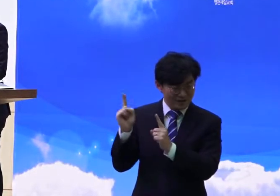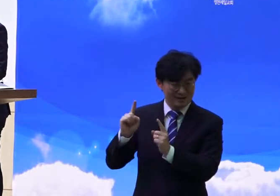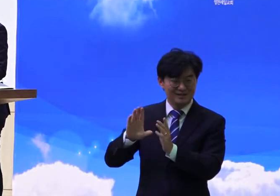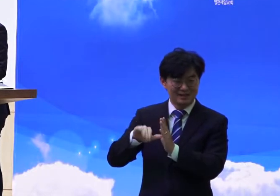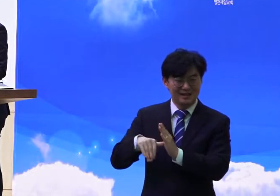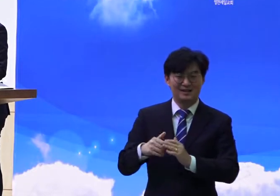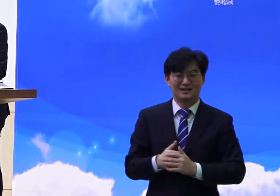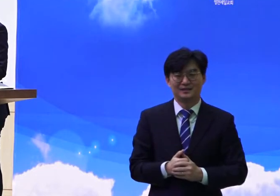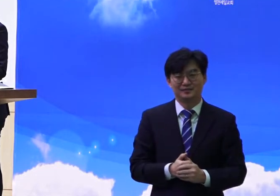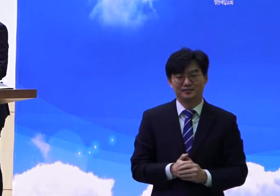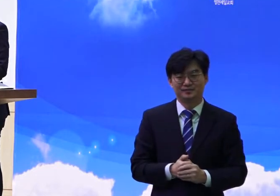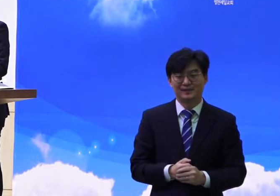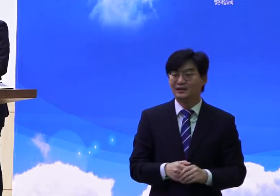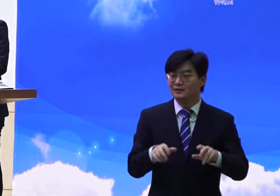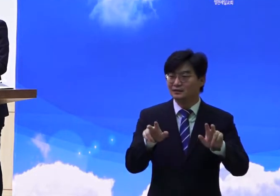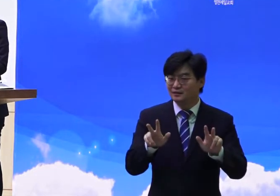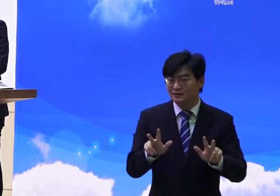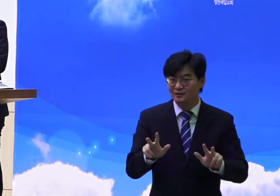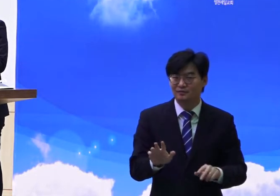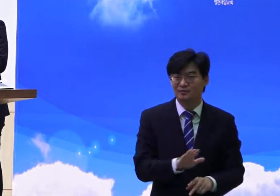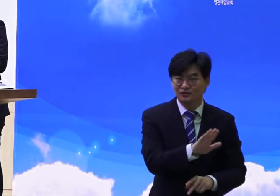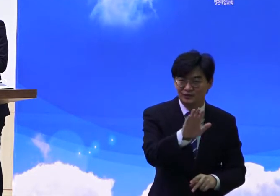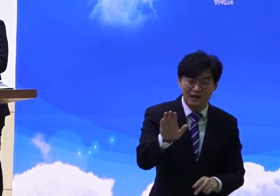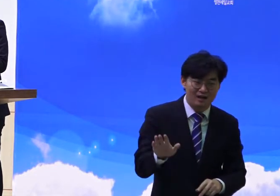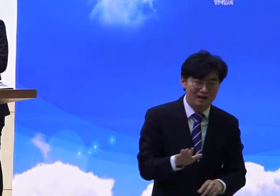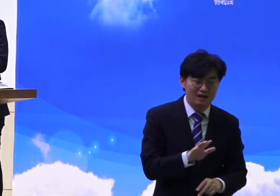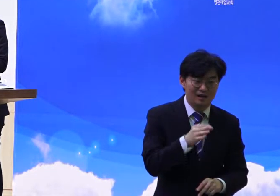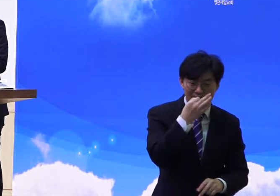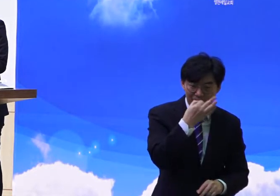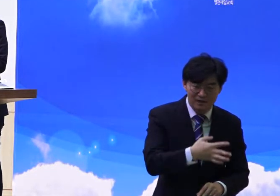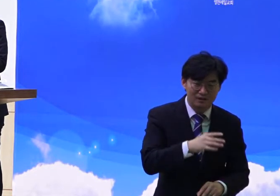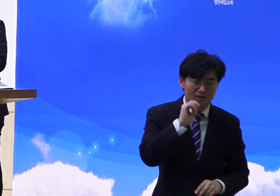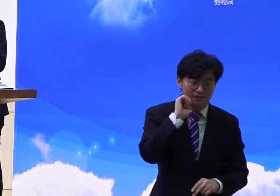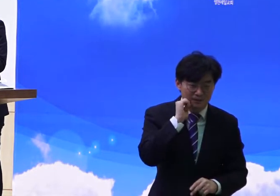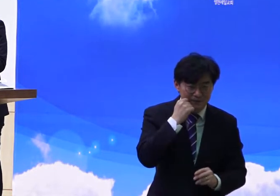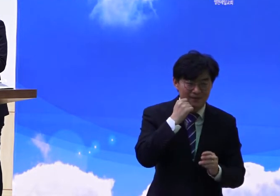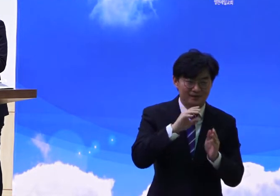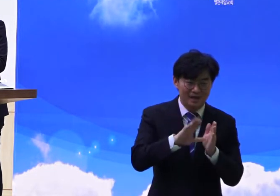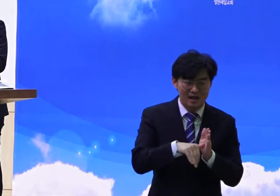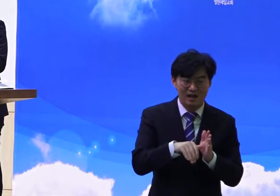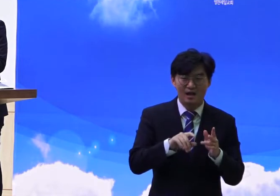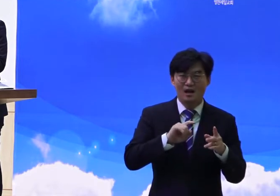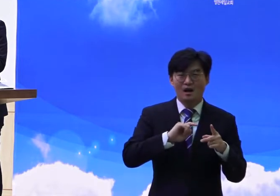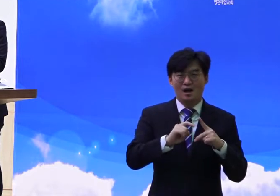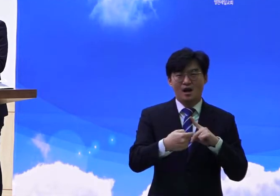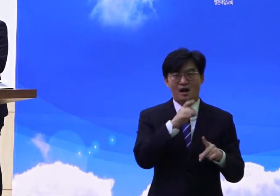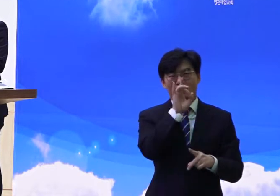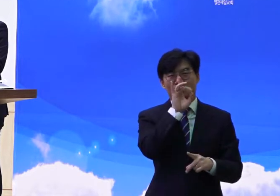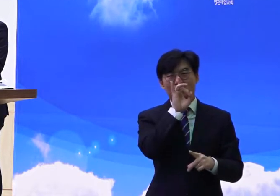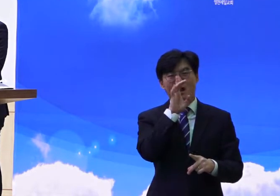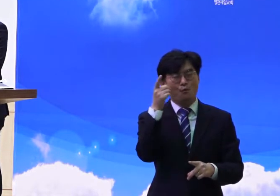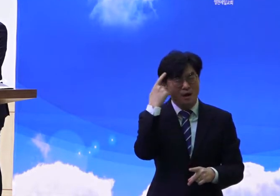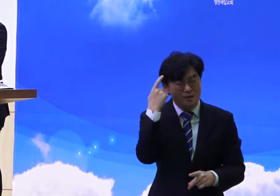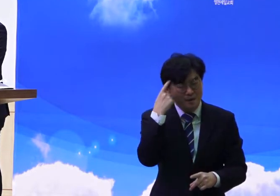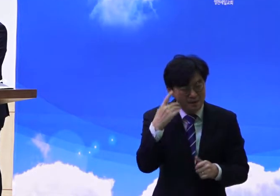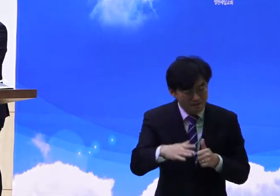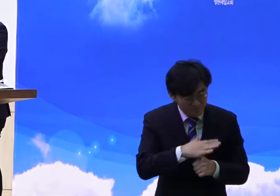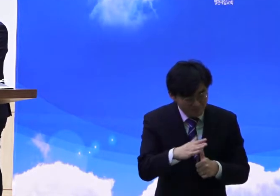그래서 여러분이 힘들고 어려운 상황 속에 어쩌면 이해할 수 없는 그런 힘든